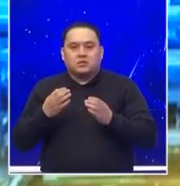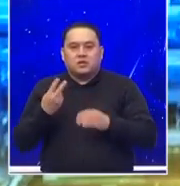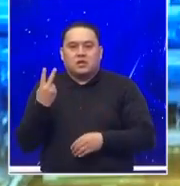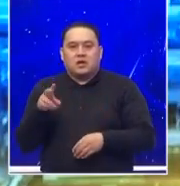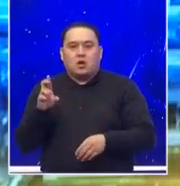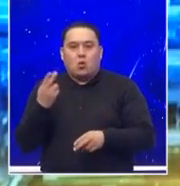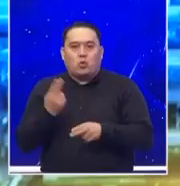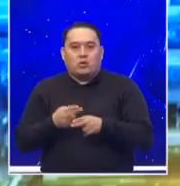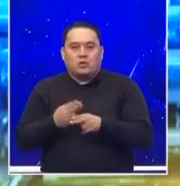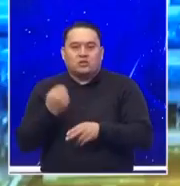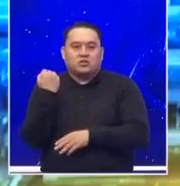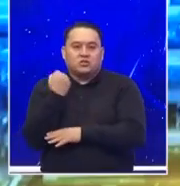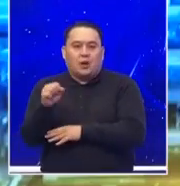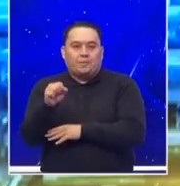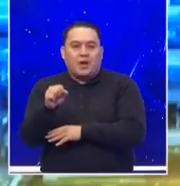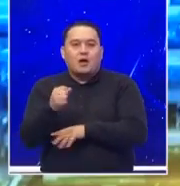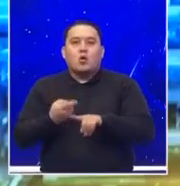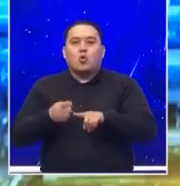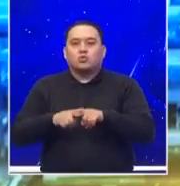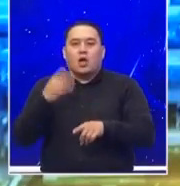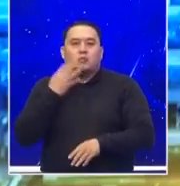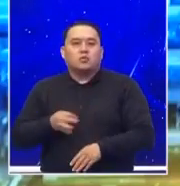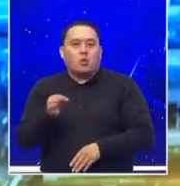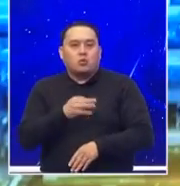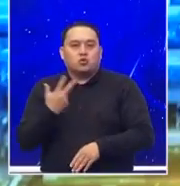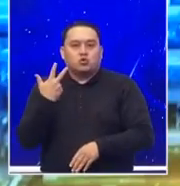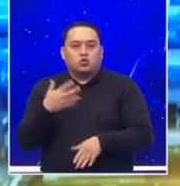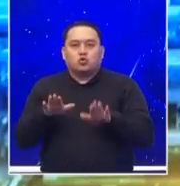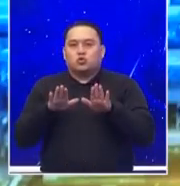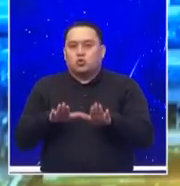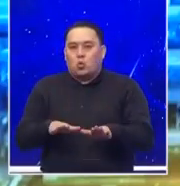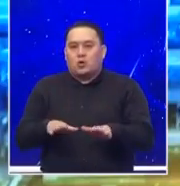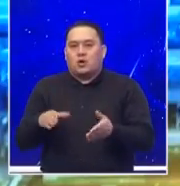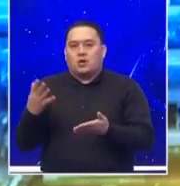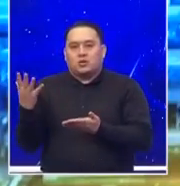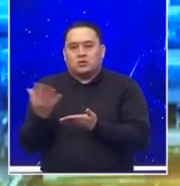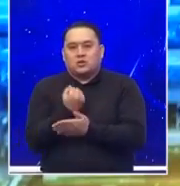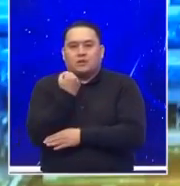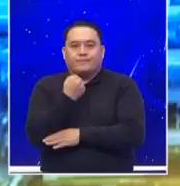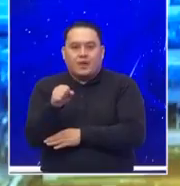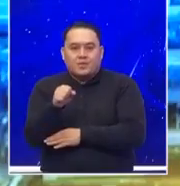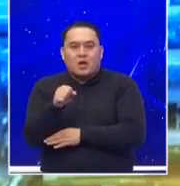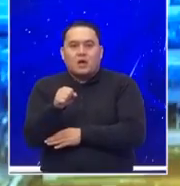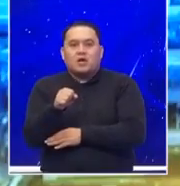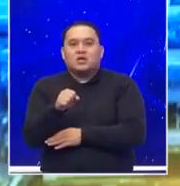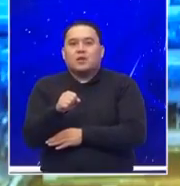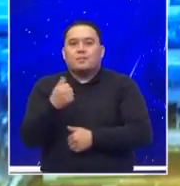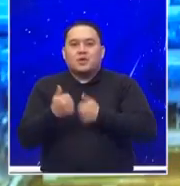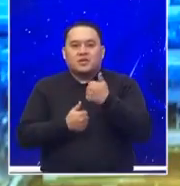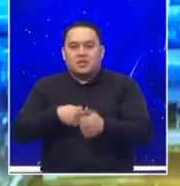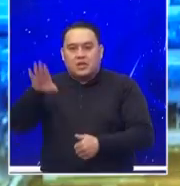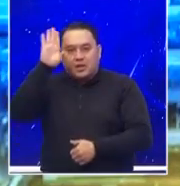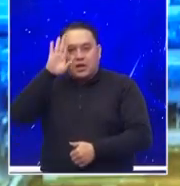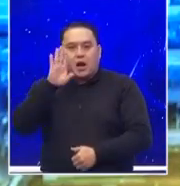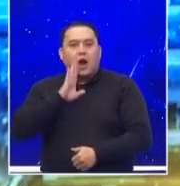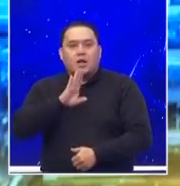2 қола медаль жеңіп алды. Осылайша жетісулық атлеттер командалық есепте 3-ші орыннан көрінді. Айта кетейік, ел біріншілігі ерлер